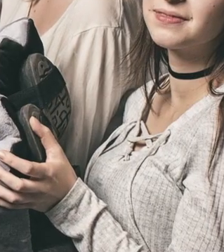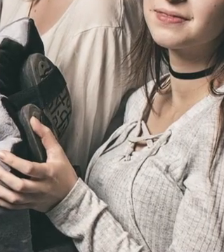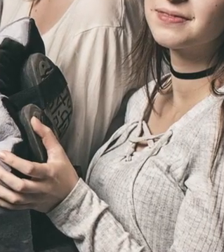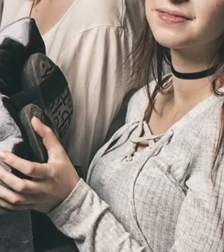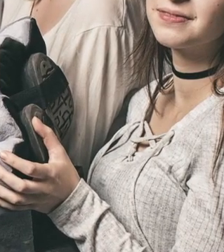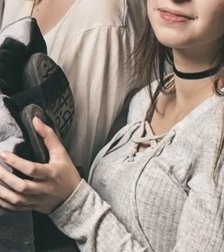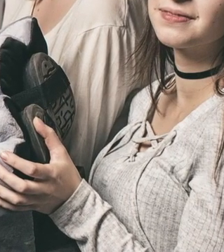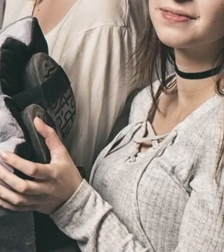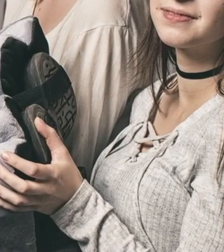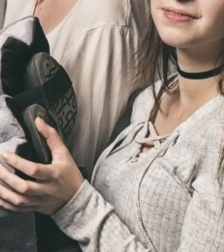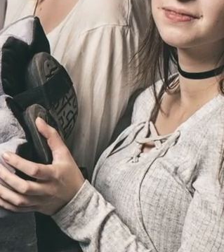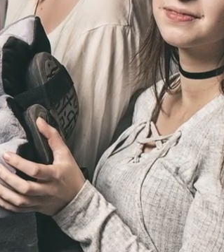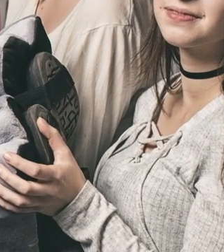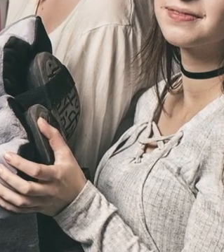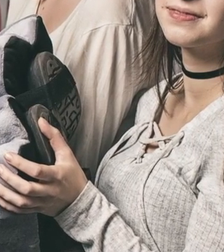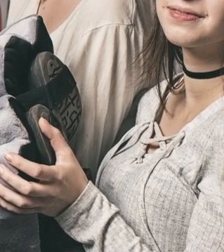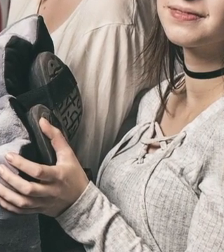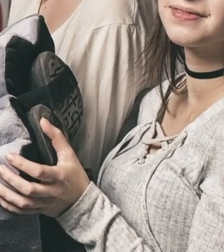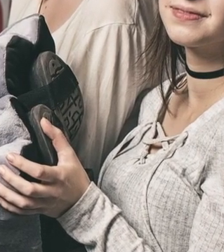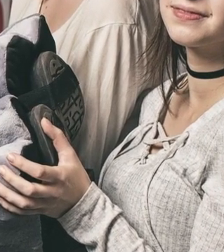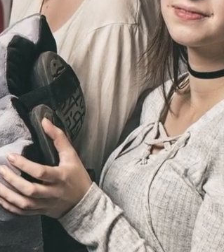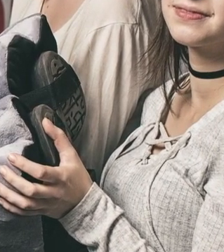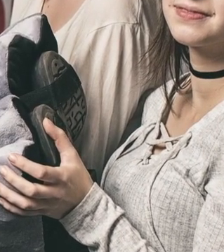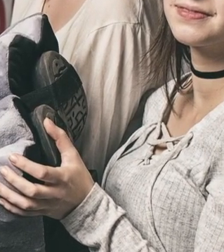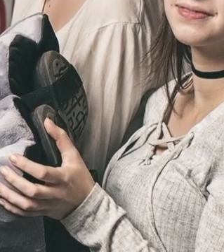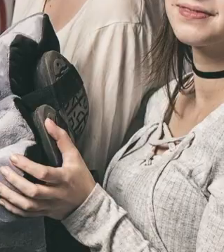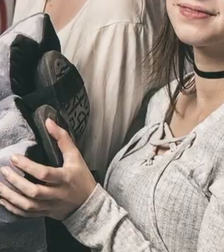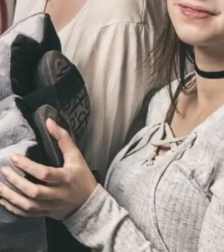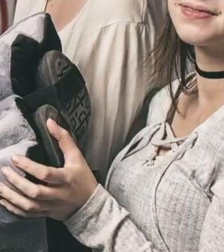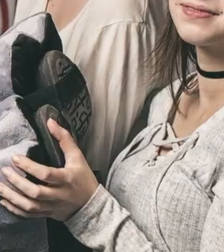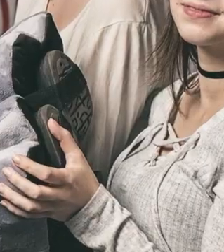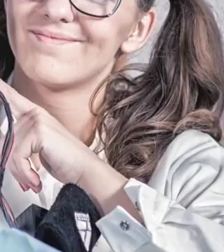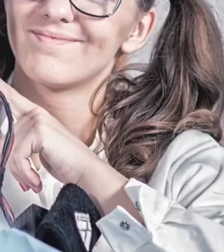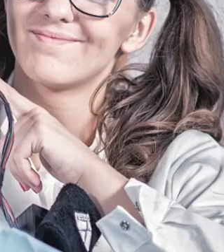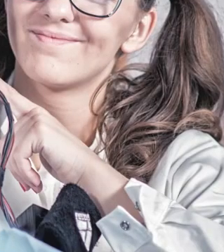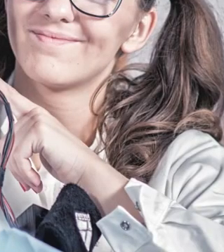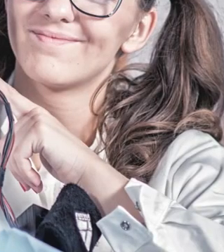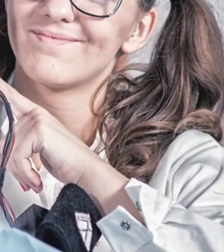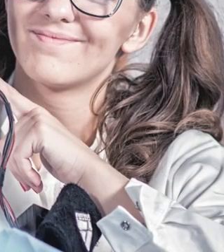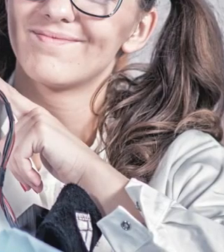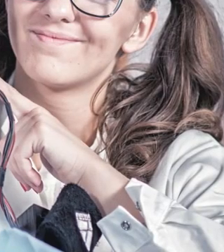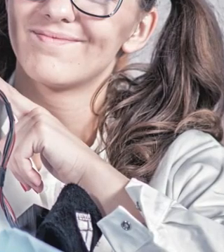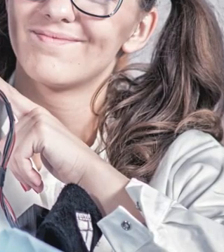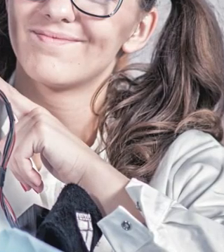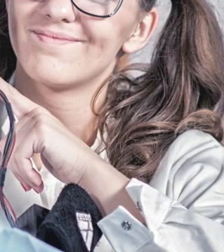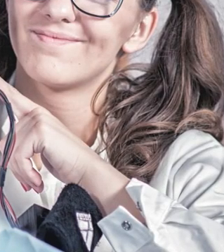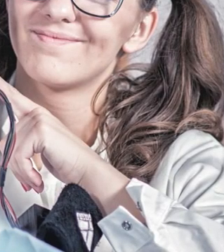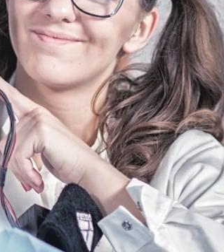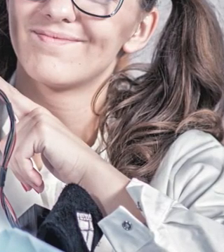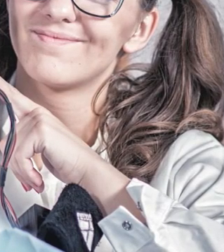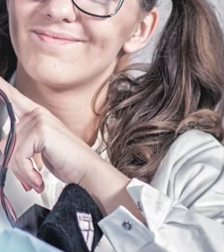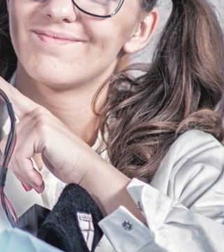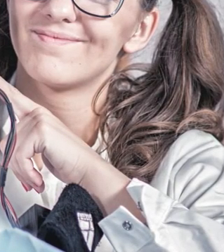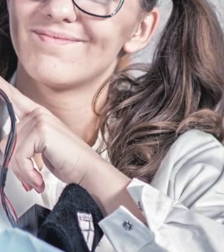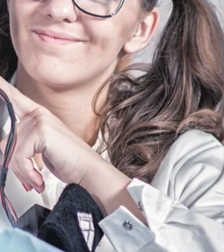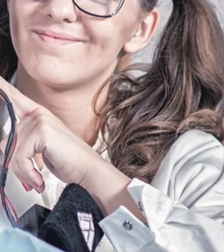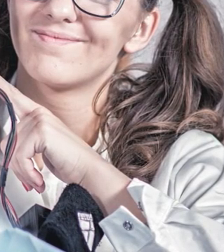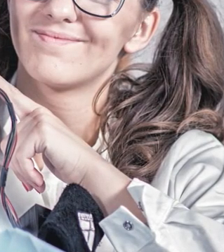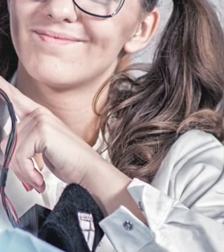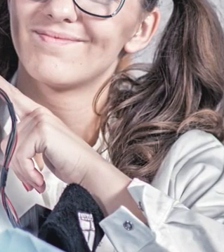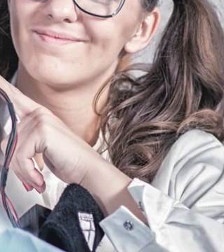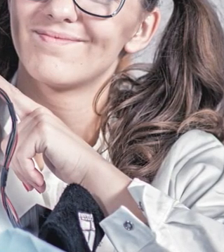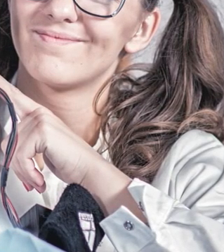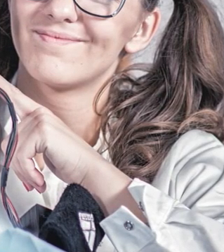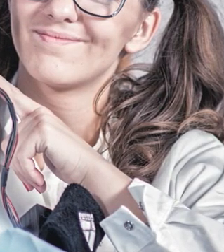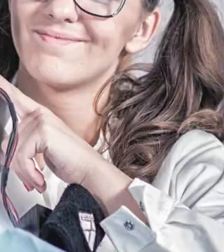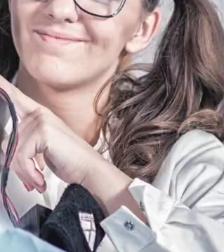studentów. No i oczywiście są to takie formy jak asystent osoby niepełnosprawnej.